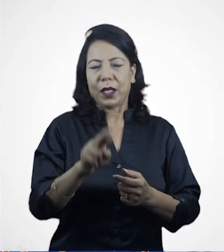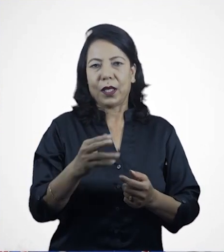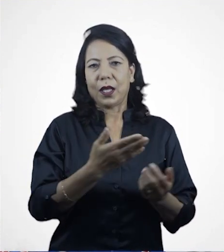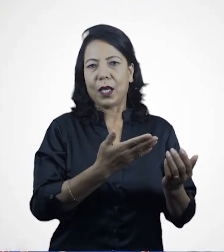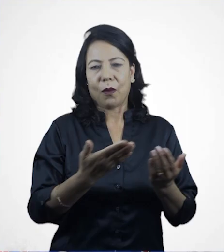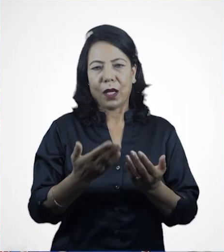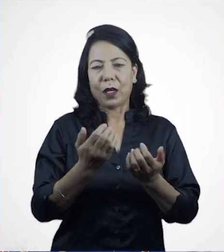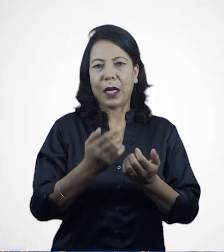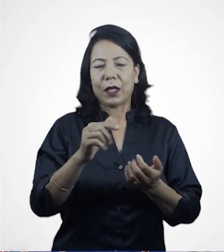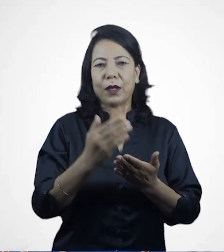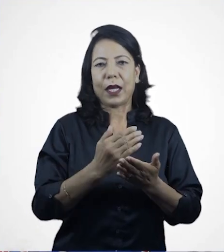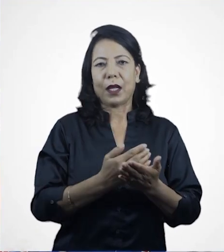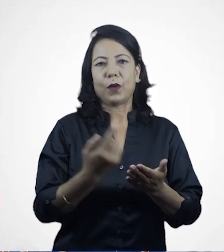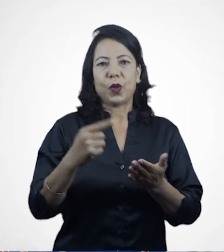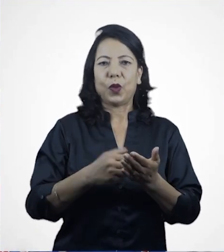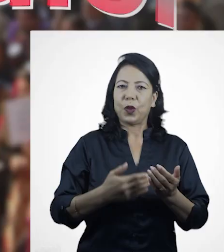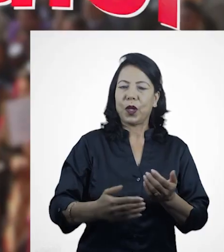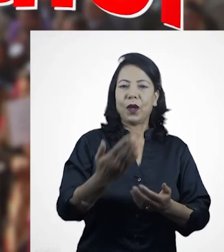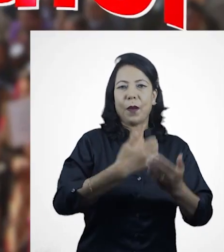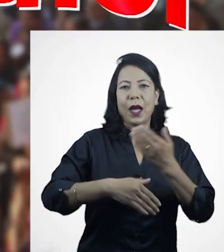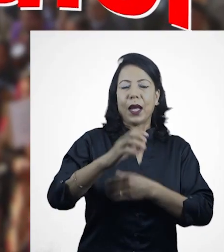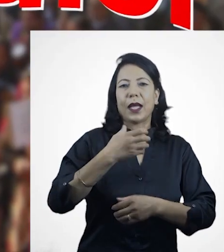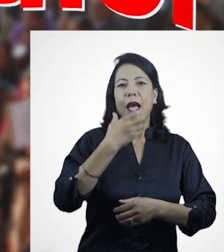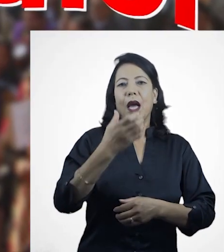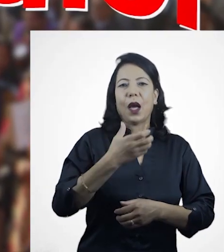आउनोस आज़को कारिक्रम शुरू गरू।